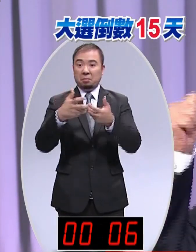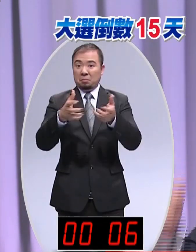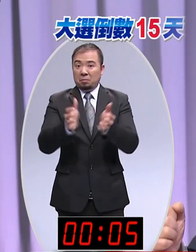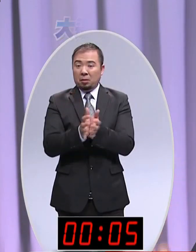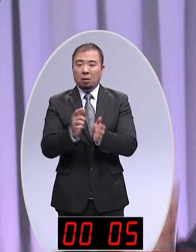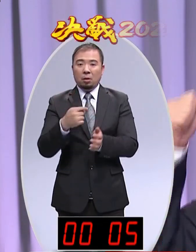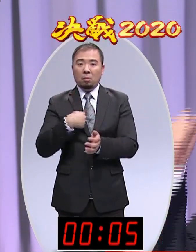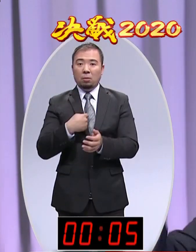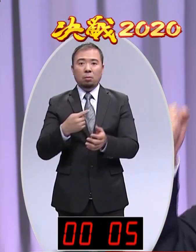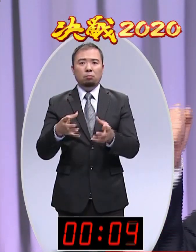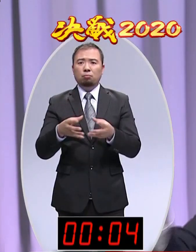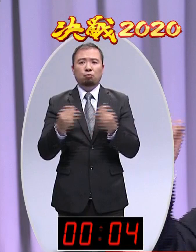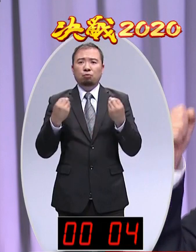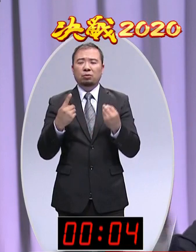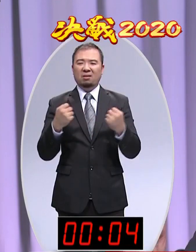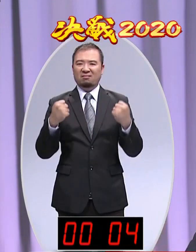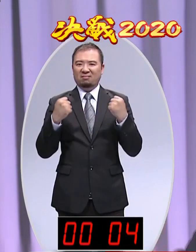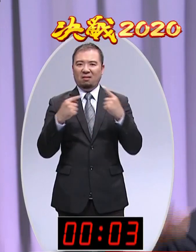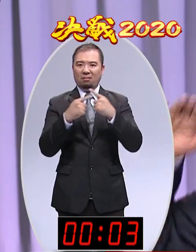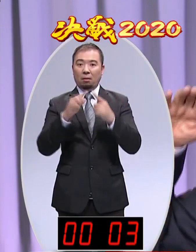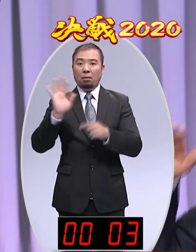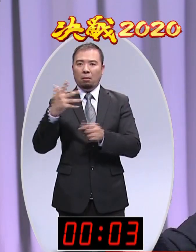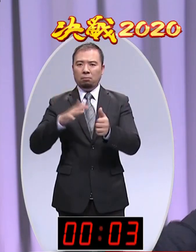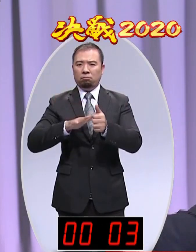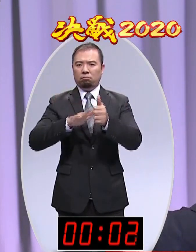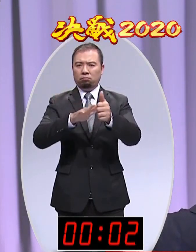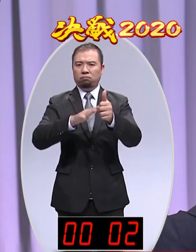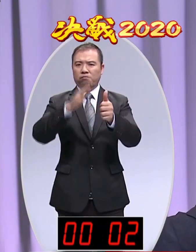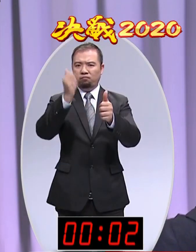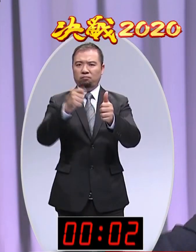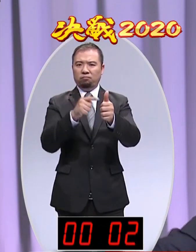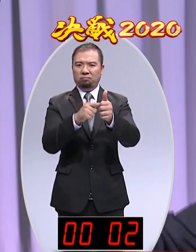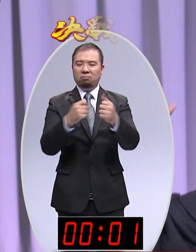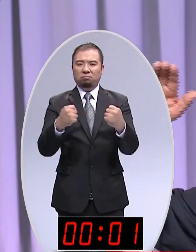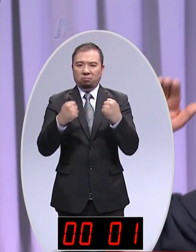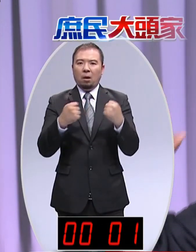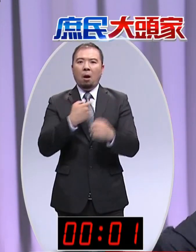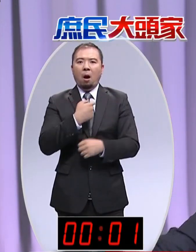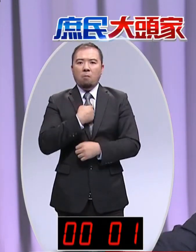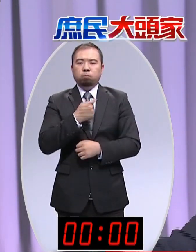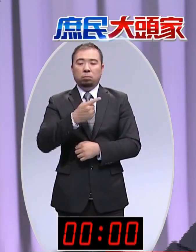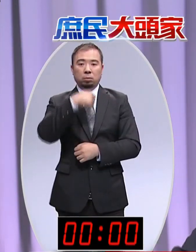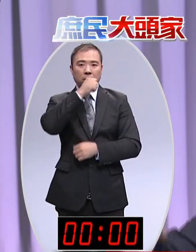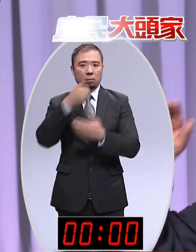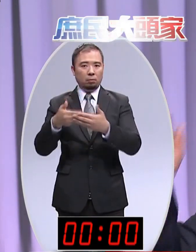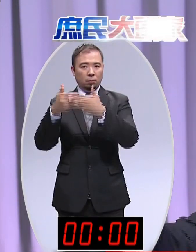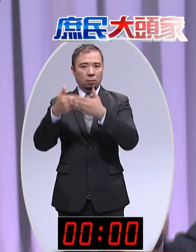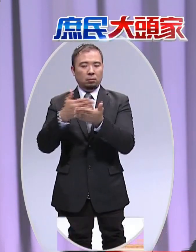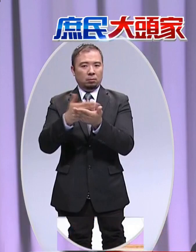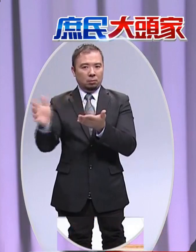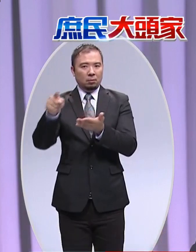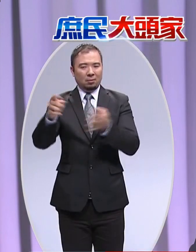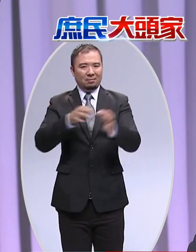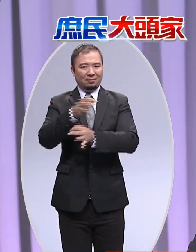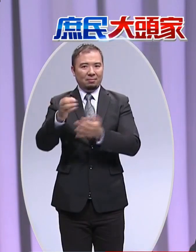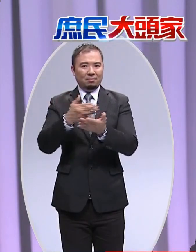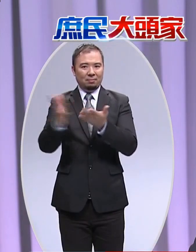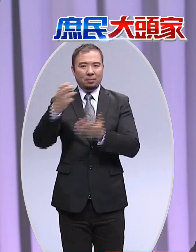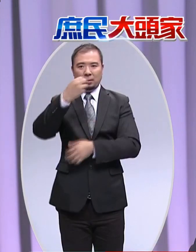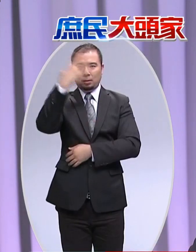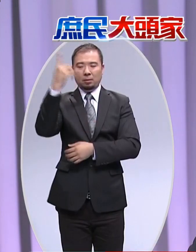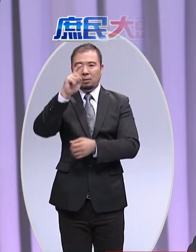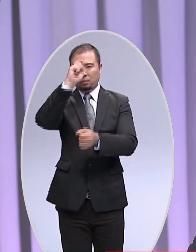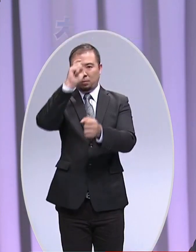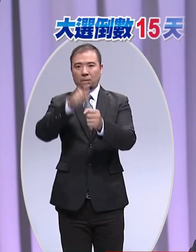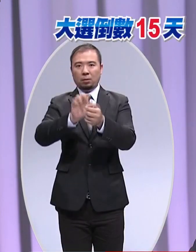却需要一个坚强的领导，把两岸问题处理好，把经济处理好，把年轻人的未来照